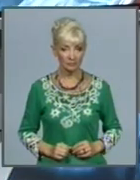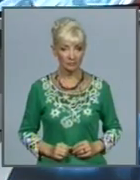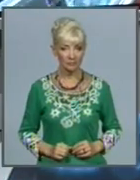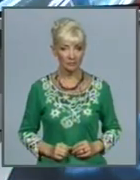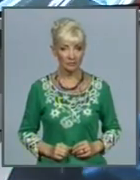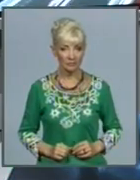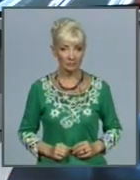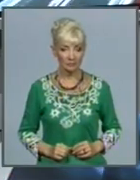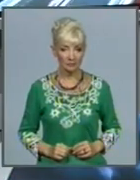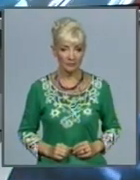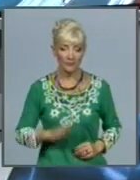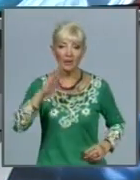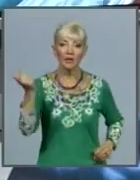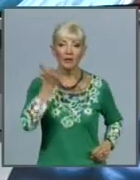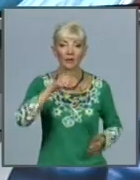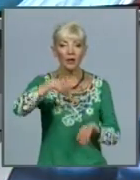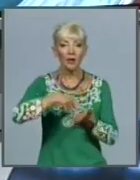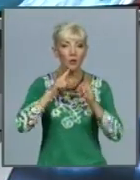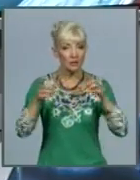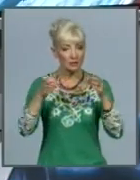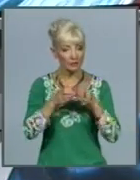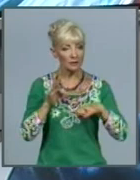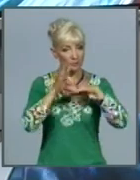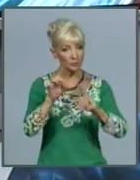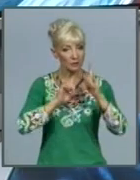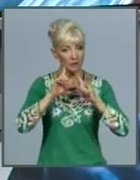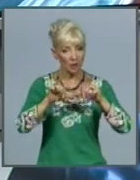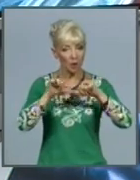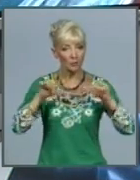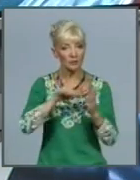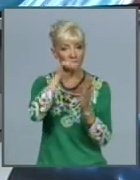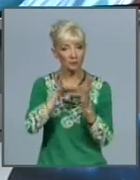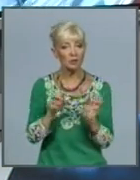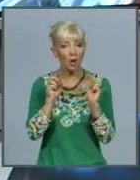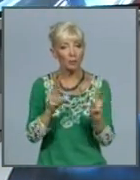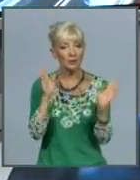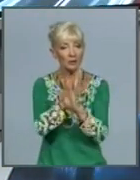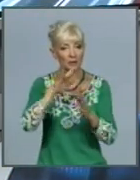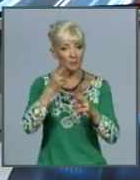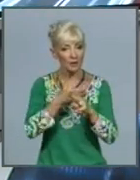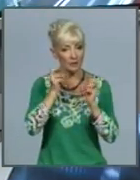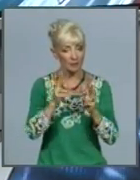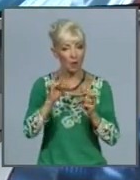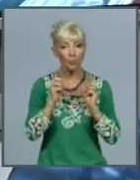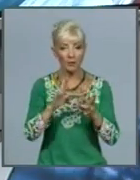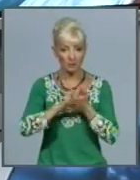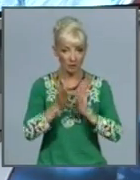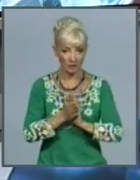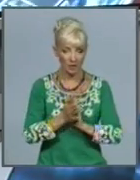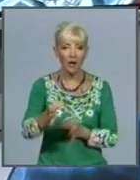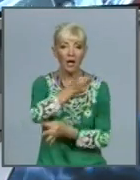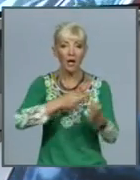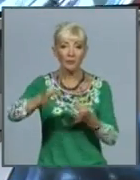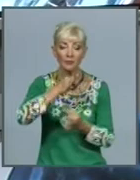У Харківській міській раді відбулося засідання комісії з питань техногенно-екологічної безпеки і надзвичайних ситуацій. Обговорення стосувалось